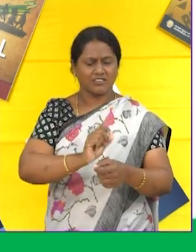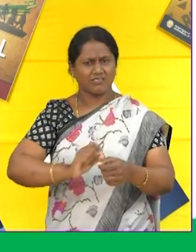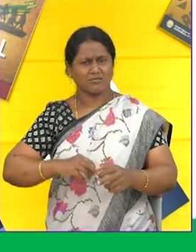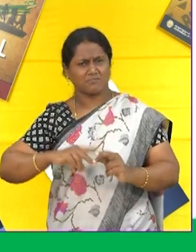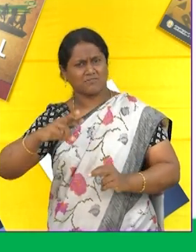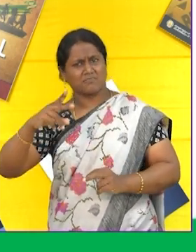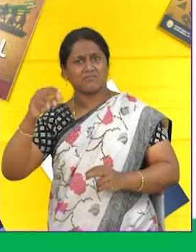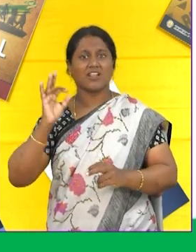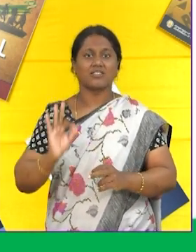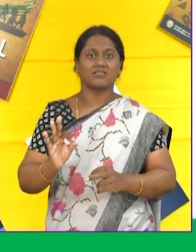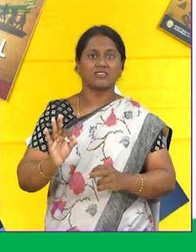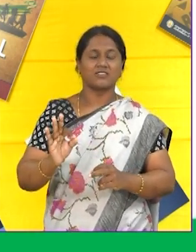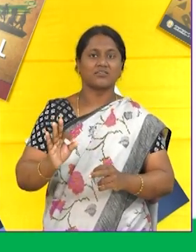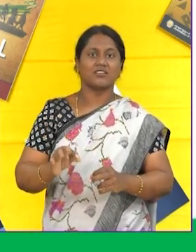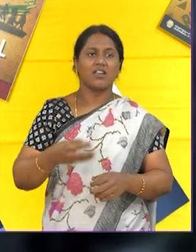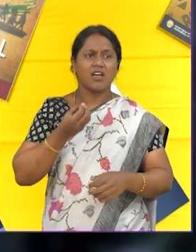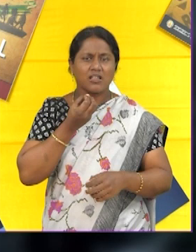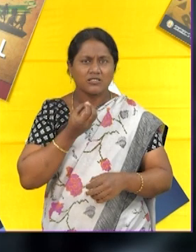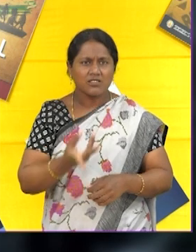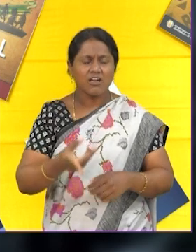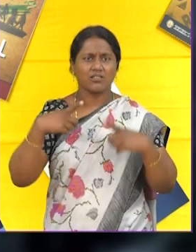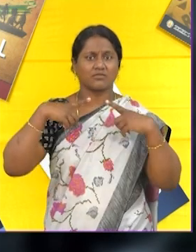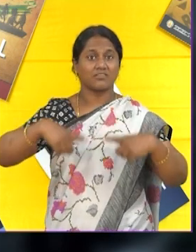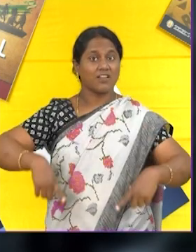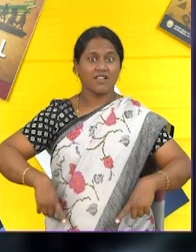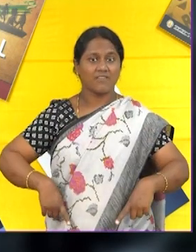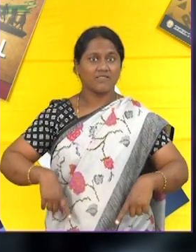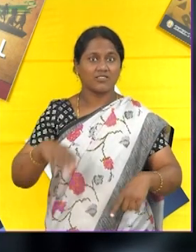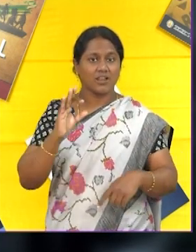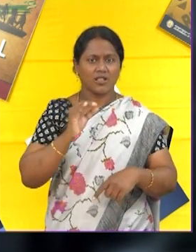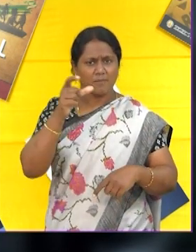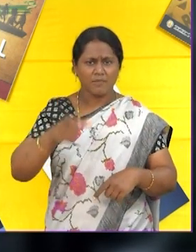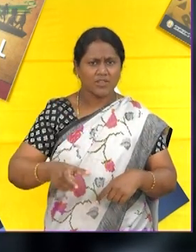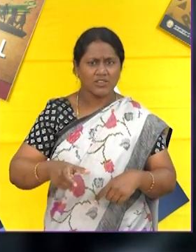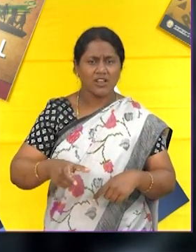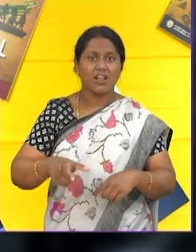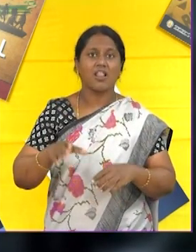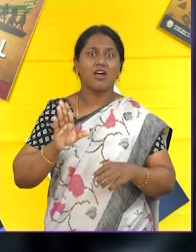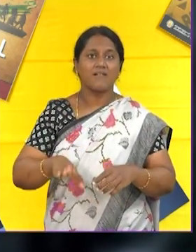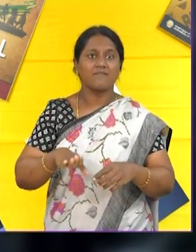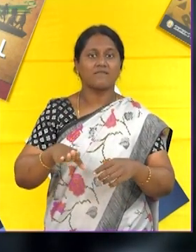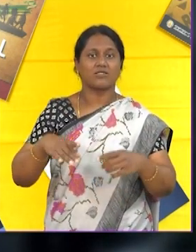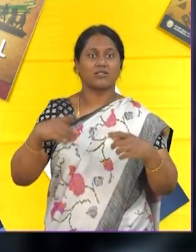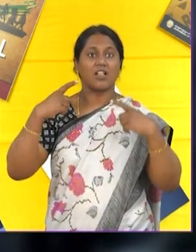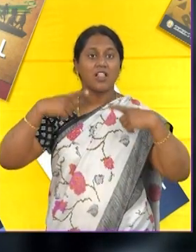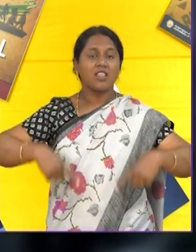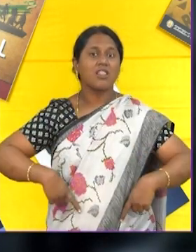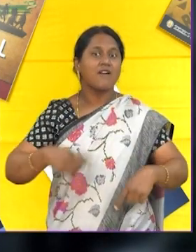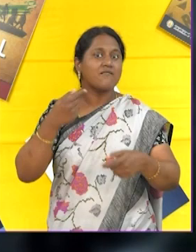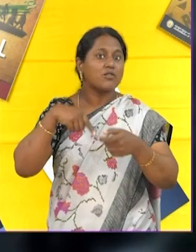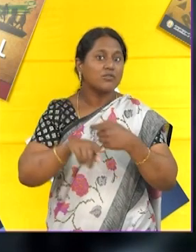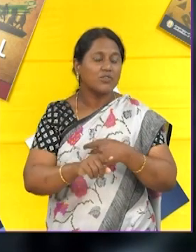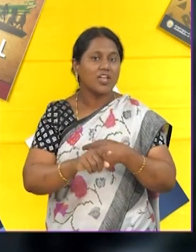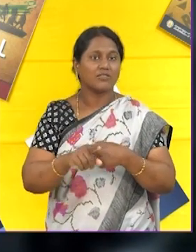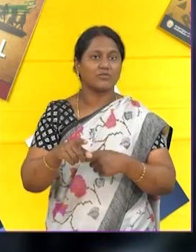and eccentricities of ordinary people. அவருடைய ஒர்க்ஸ்லாம் பார்த்தீங்கன்னா ரொம்ப ஆர்டினரி பீப்புள் லைஃப்பில் உள்ள